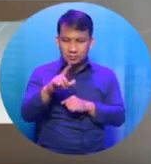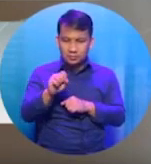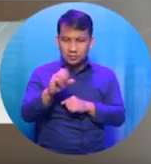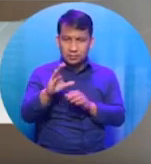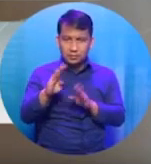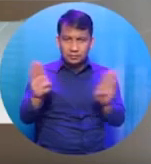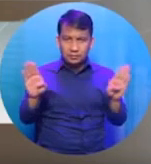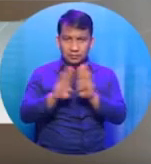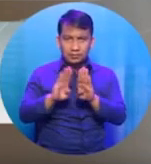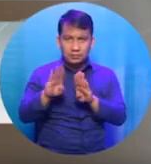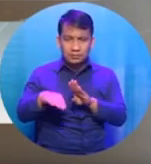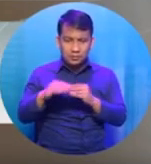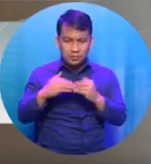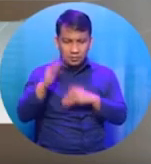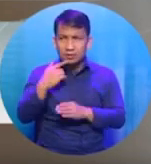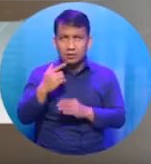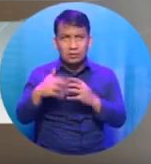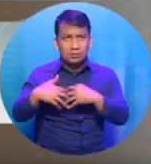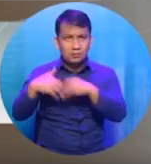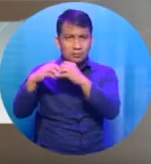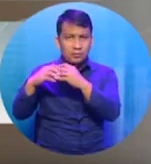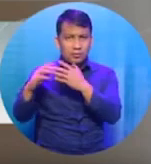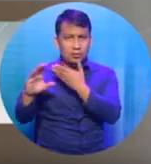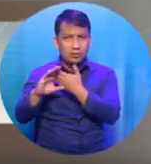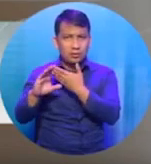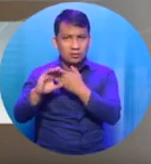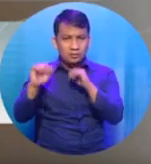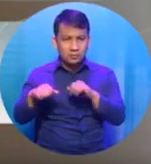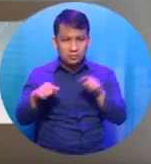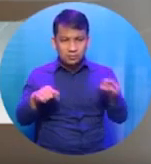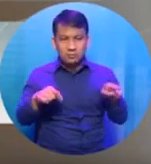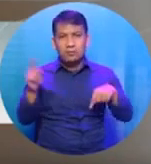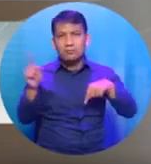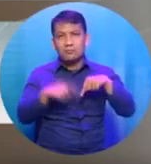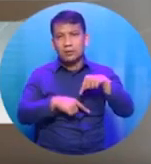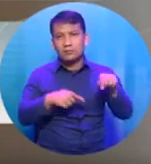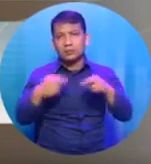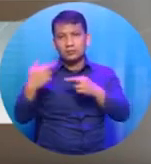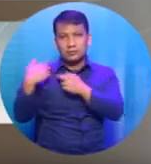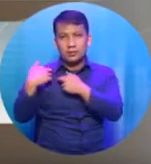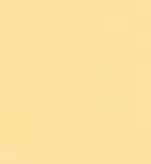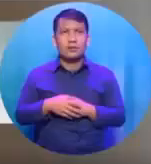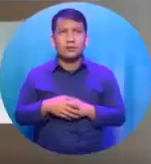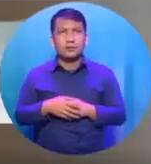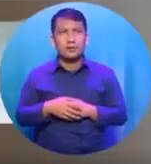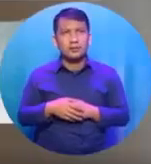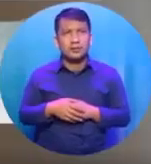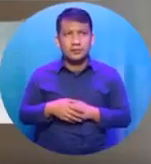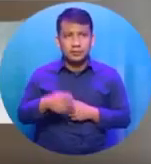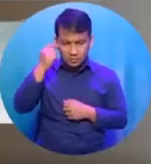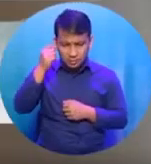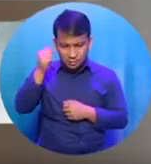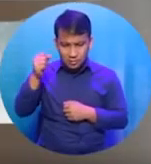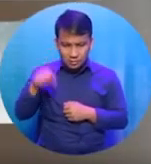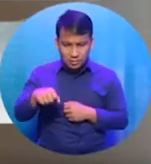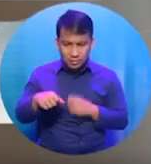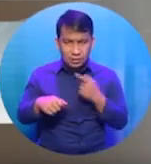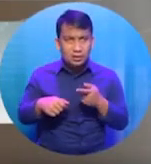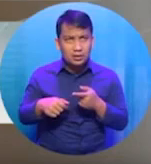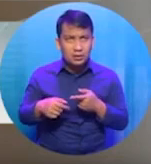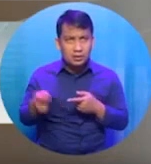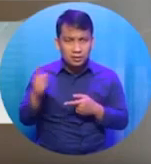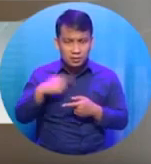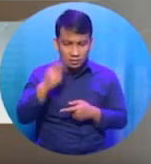po nagsasarado at magtatayo ng bagong kumpanya para makaiwas sila sa kanilang responsibilidad. Sir Titus, dito po kasi